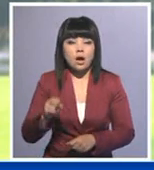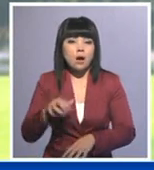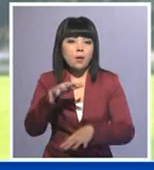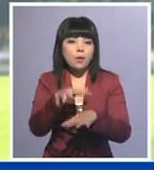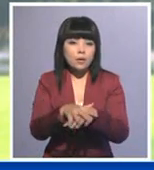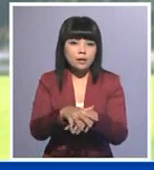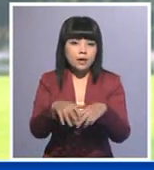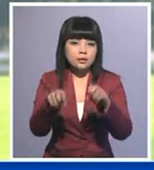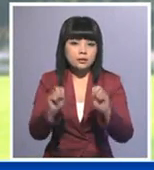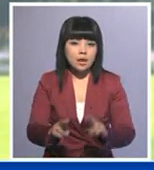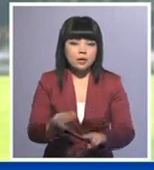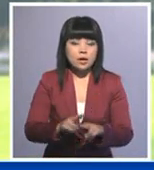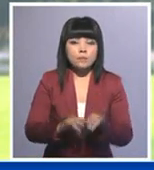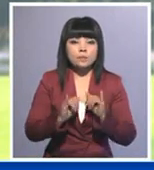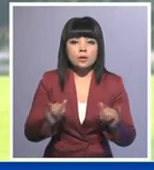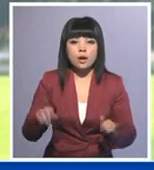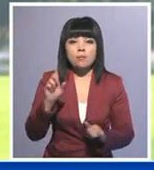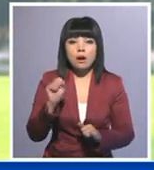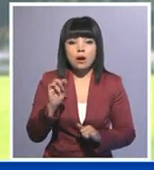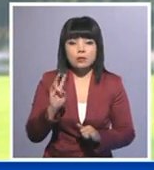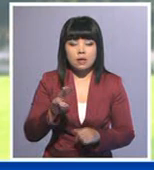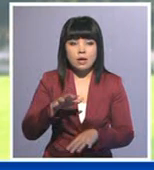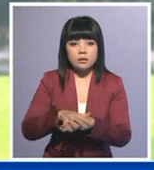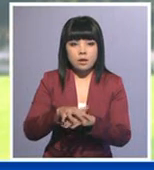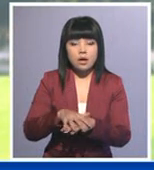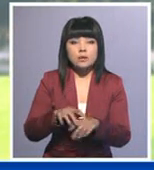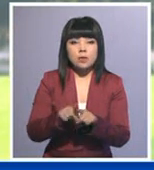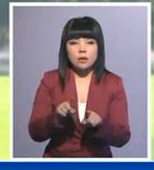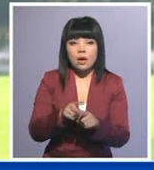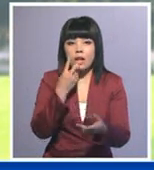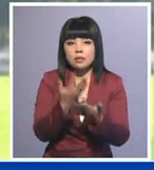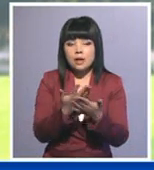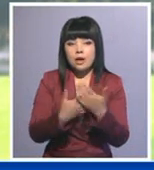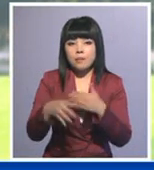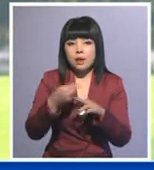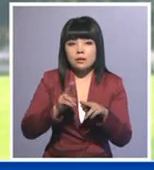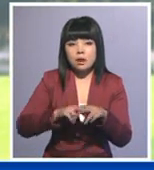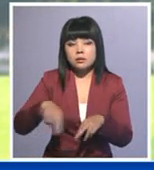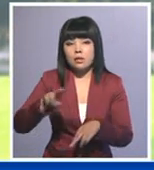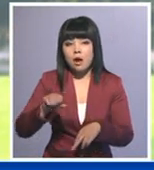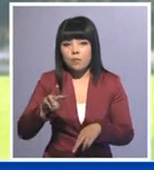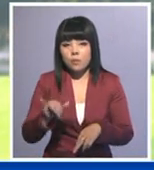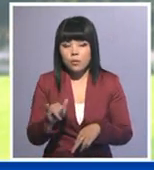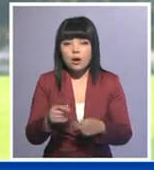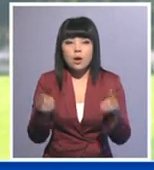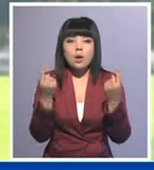және Даму банкісі Қазақстанның бұл елдерден өте үлкен